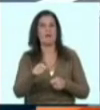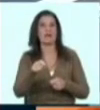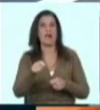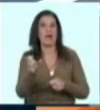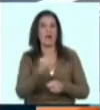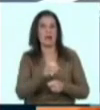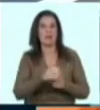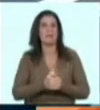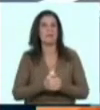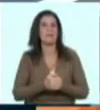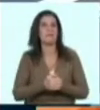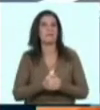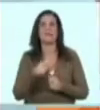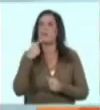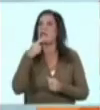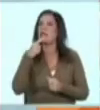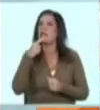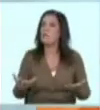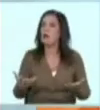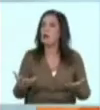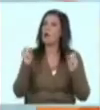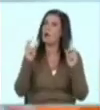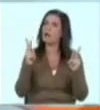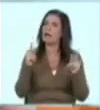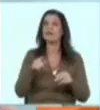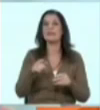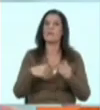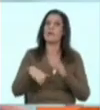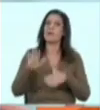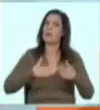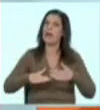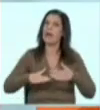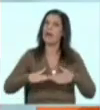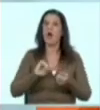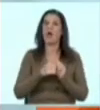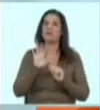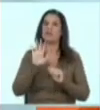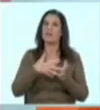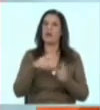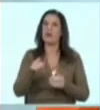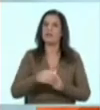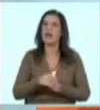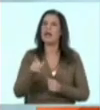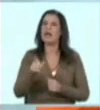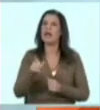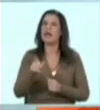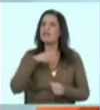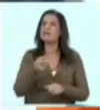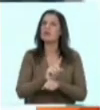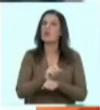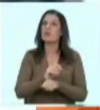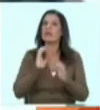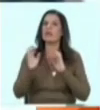רגע, לא, סרי, דיברת עכשיו. יגידו, אוקיי, זה הרבה יותר מרגיע, או שמא הם יבקרו גם את זה. תראה, חבר'ה, אתם לא מבינים שזה אוטומט אצלכם. מיקי זוהר, עוד לא קמה.